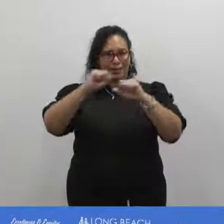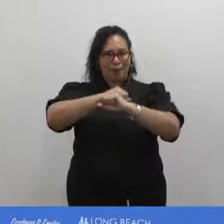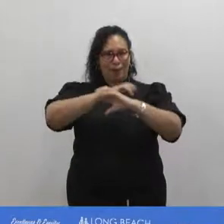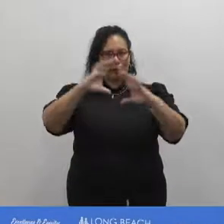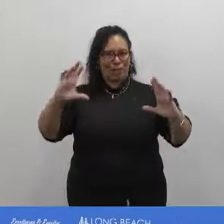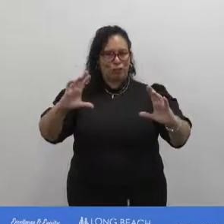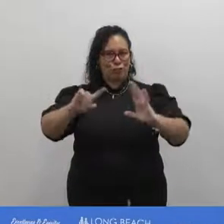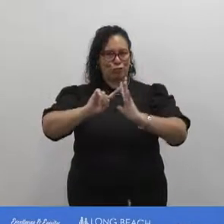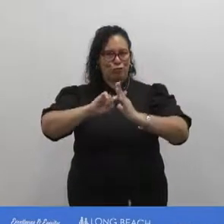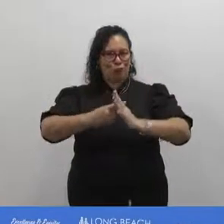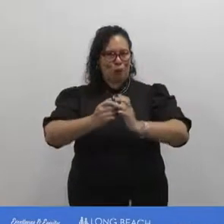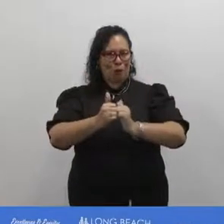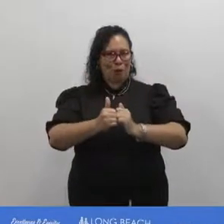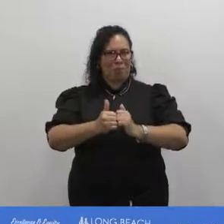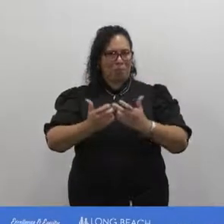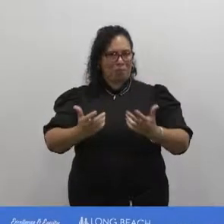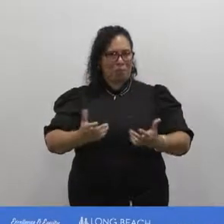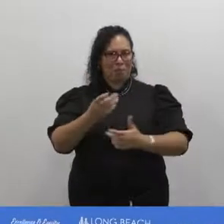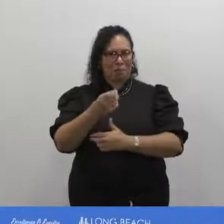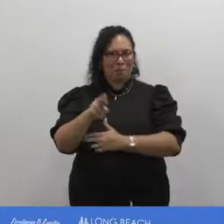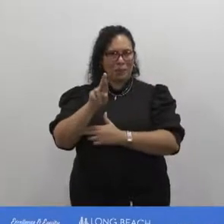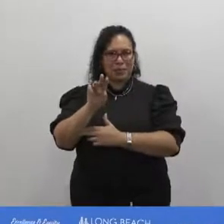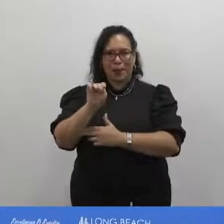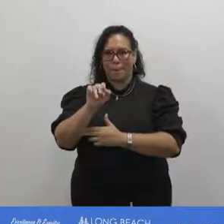nhưng anh trong trong thà